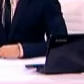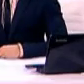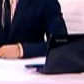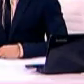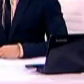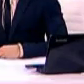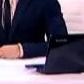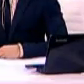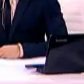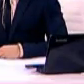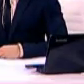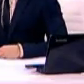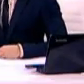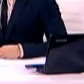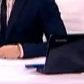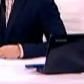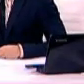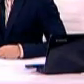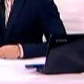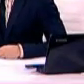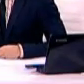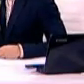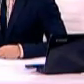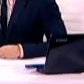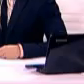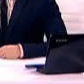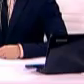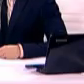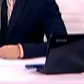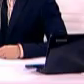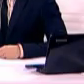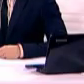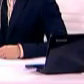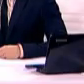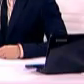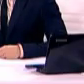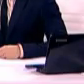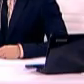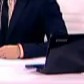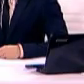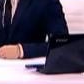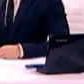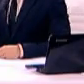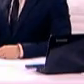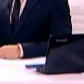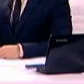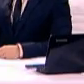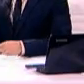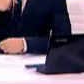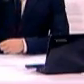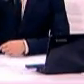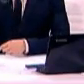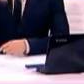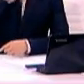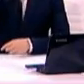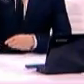แปลว่าอะไร ไอ้นาขังโคก นกเอี้ยงเกาะควาย เมื่อกี้เห็นคุณป้าต่ำ